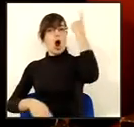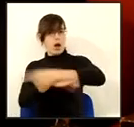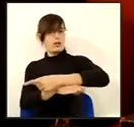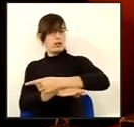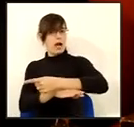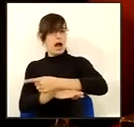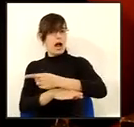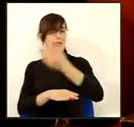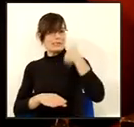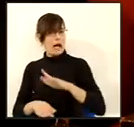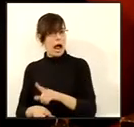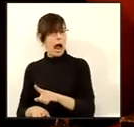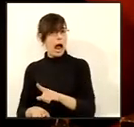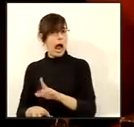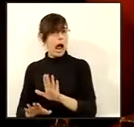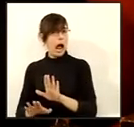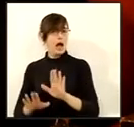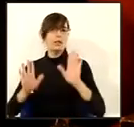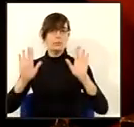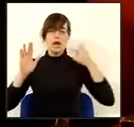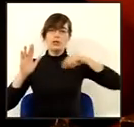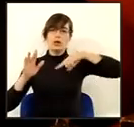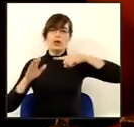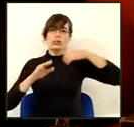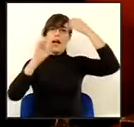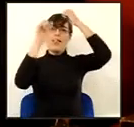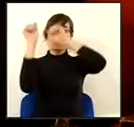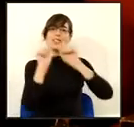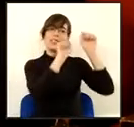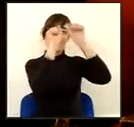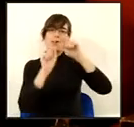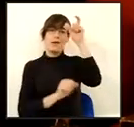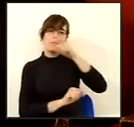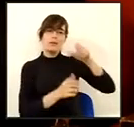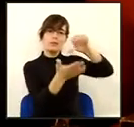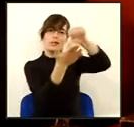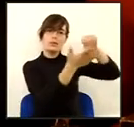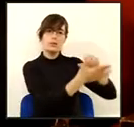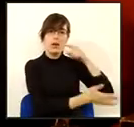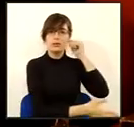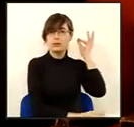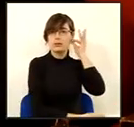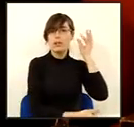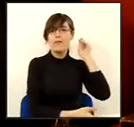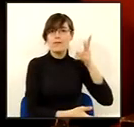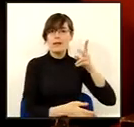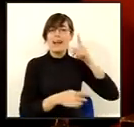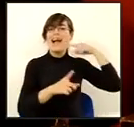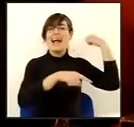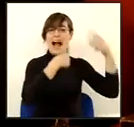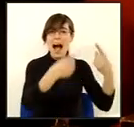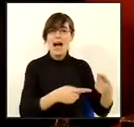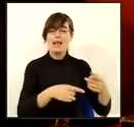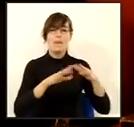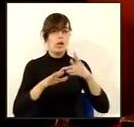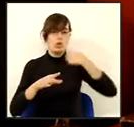Així, aquí estem per defensar i ajudar els ciutadans i les ciutadanes de Vic en les seves problemàtiques del dia a dia i no per fer